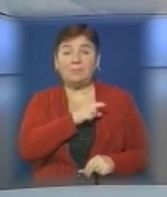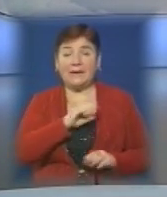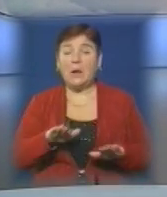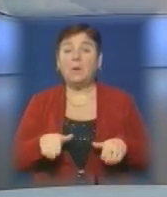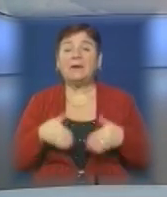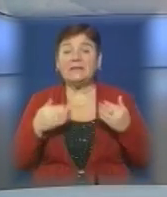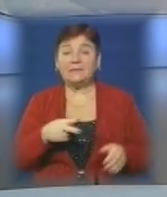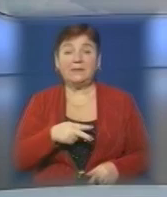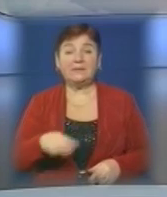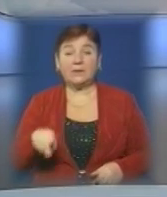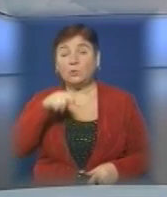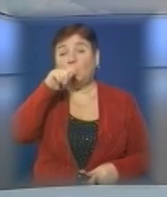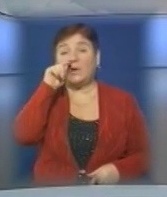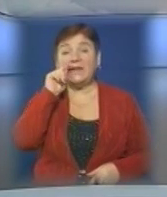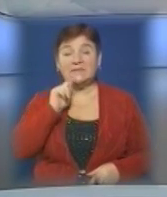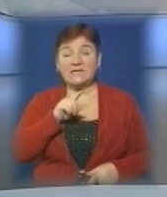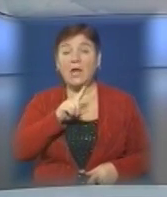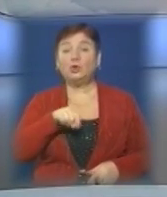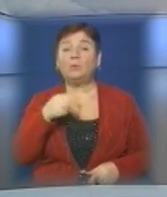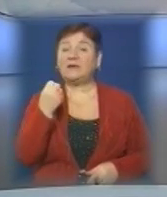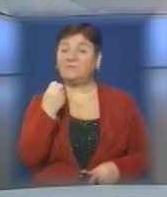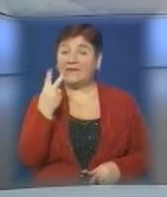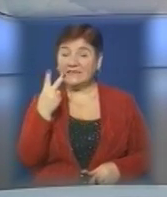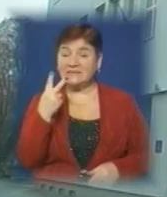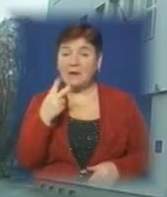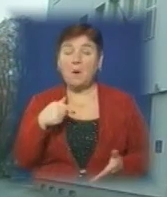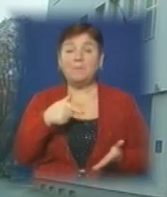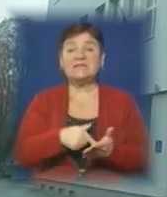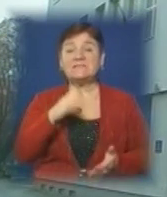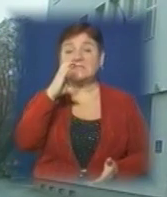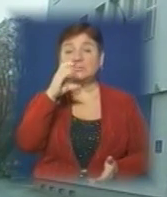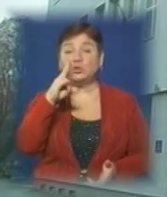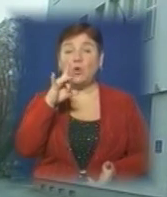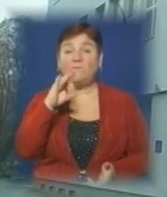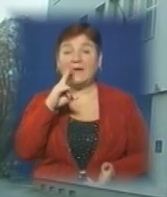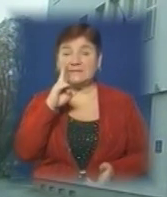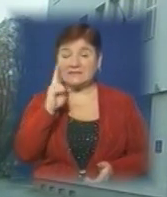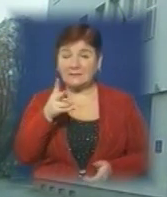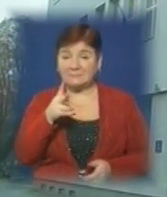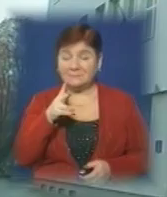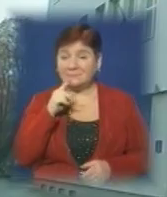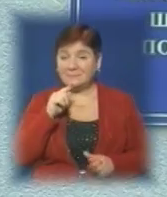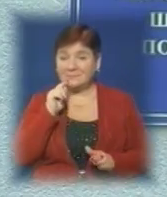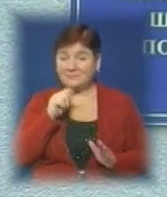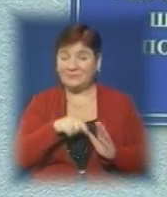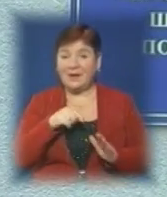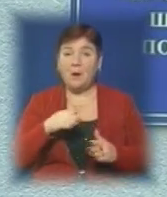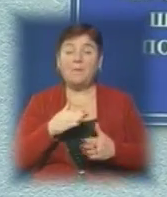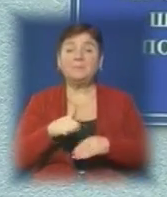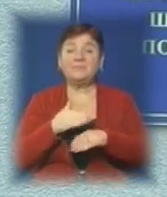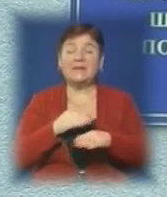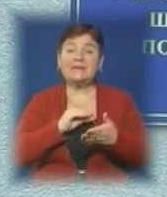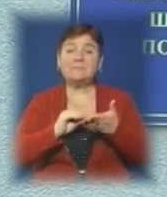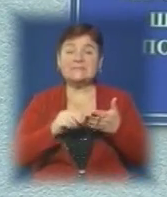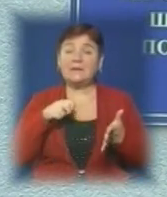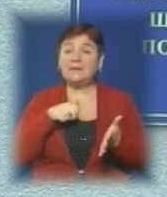передати літературу українською мовою школі номер 12 міста Слов'янськ. На першій сторінці кожної книжки дорослі і маленькі благодійники